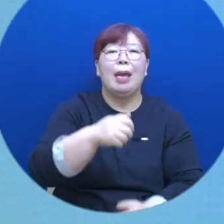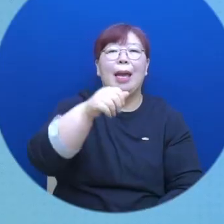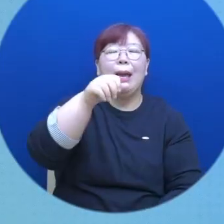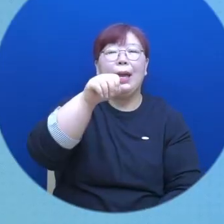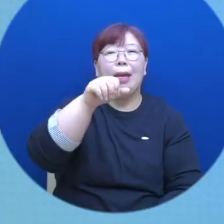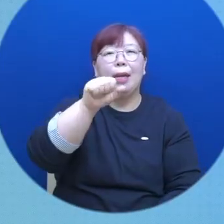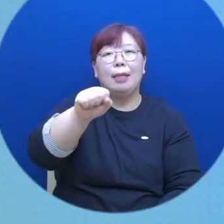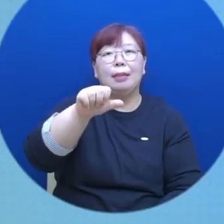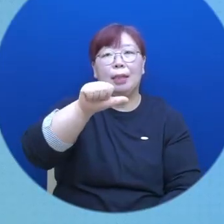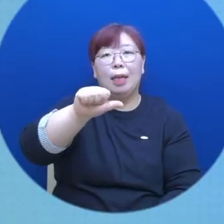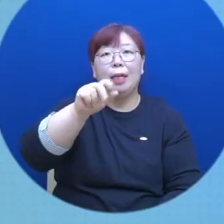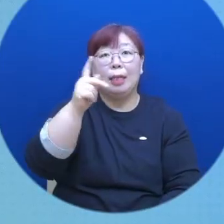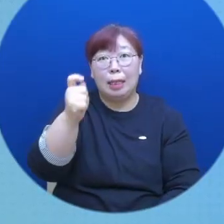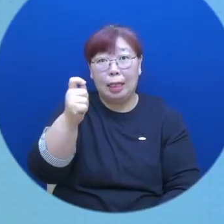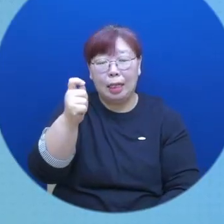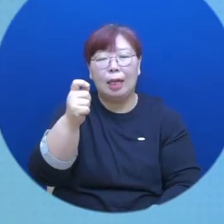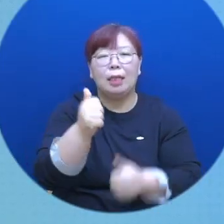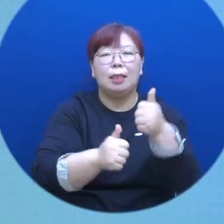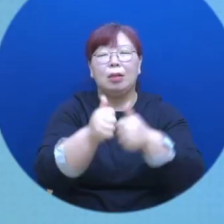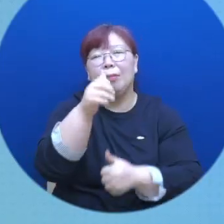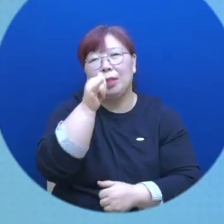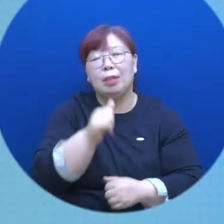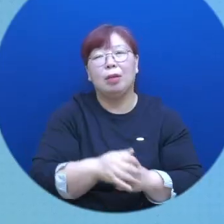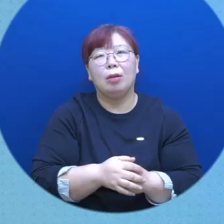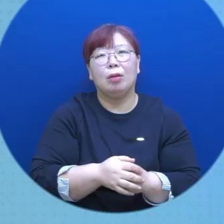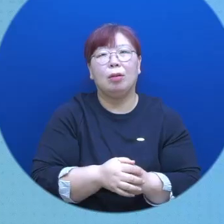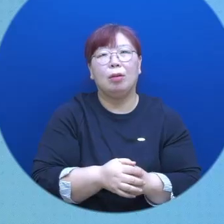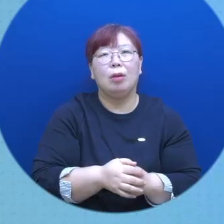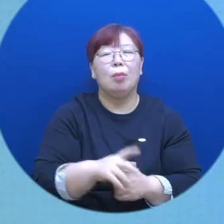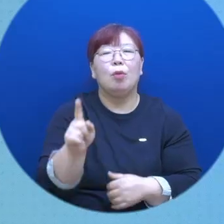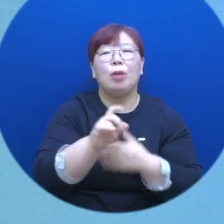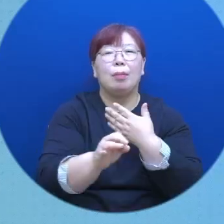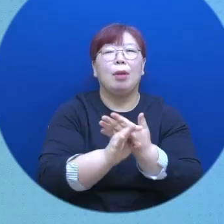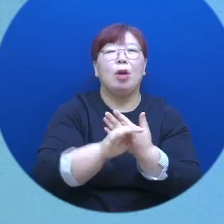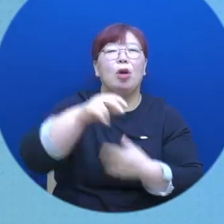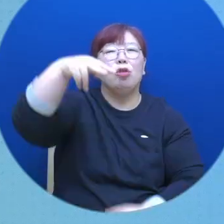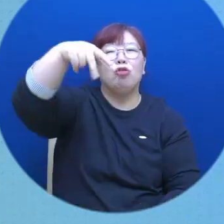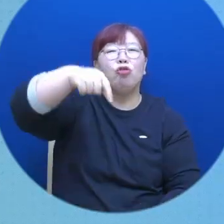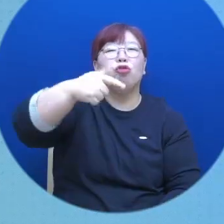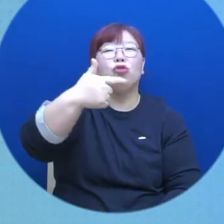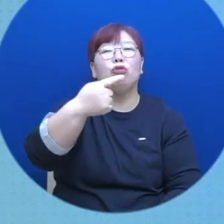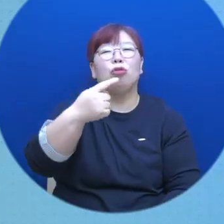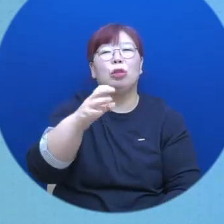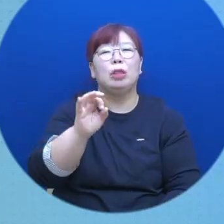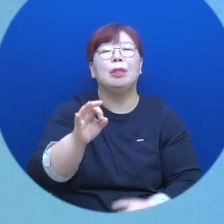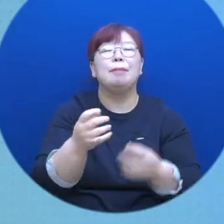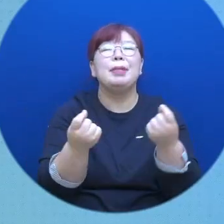SAT라는 시험이 있습니다. 우리로 말하면 수능입니다. 그곳에서